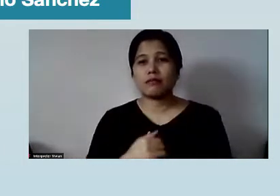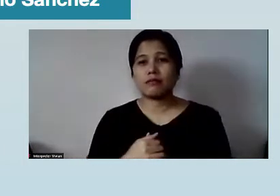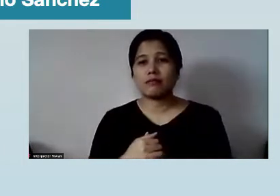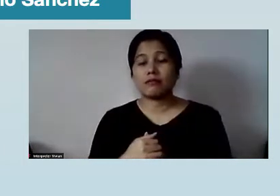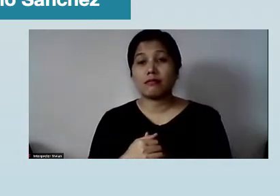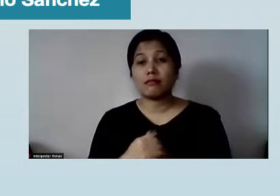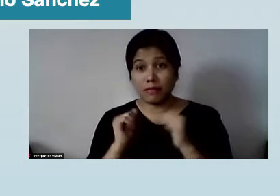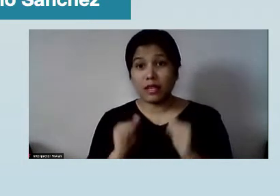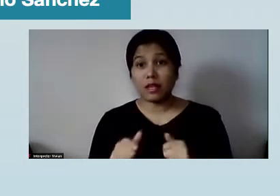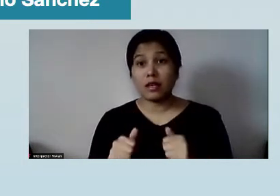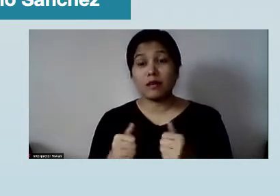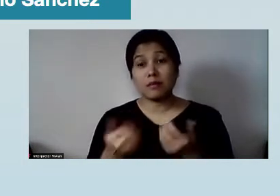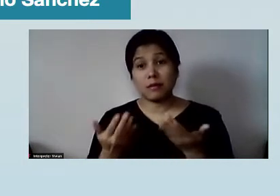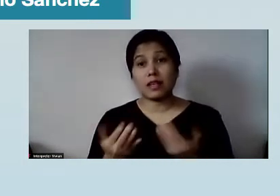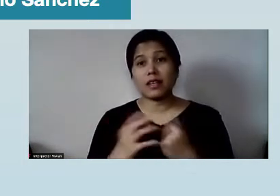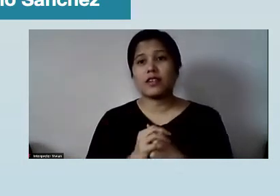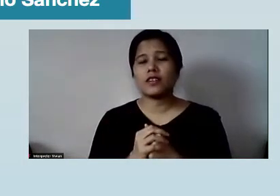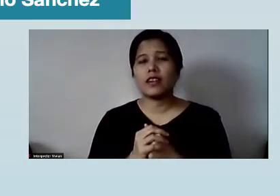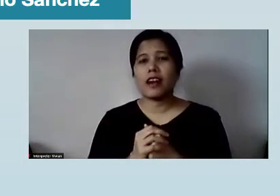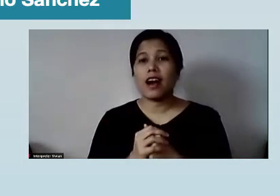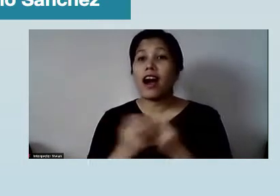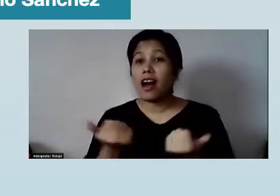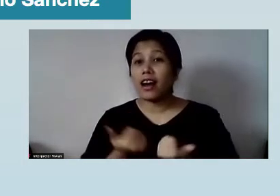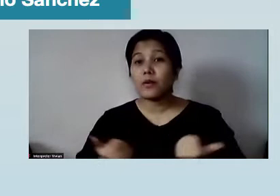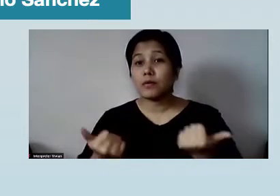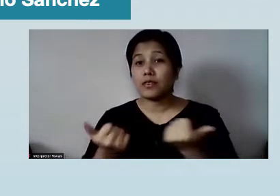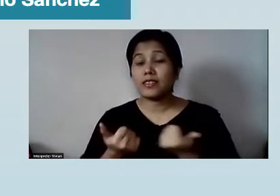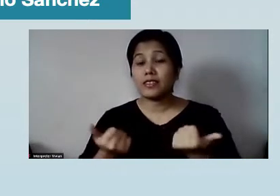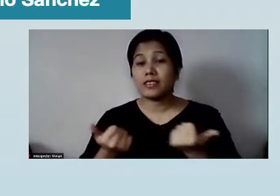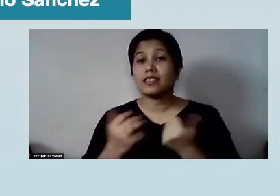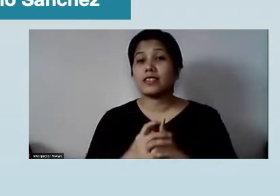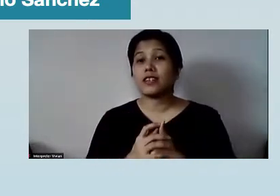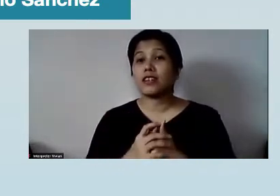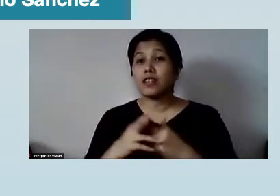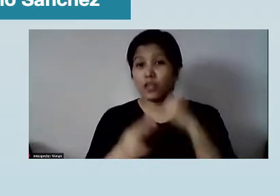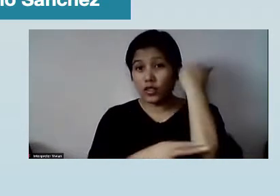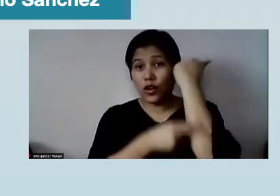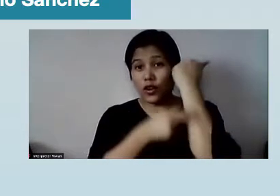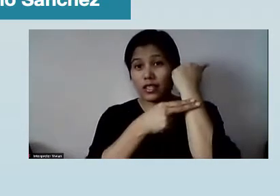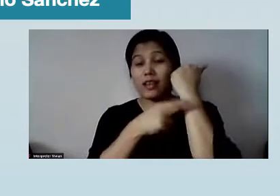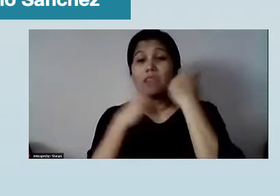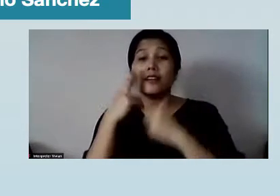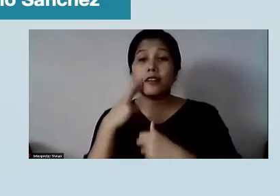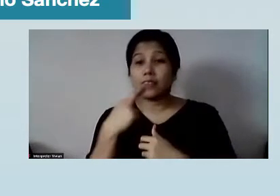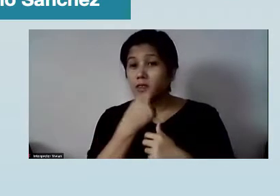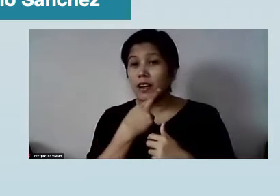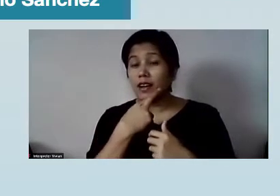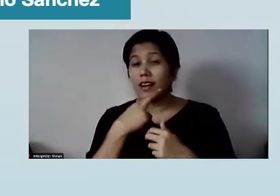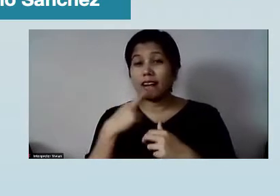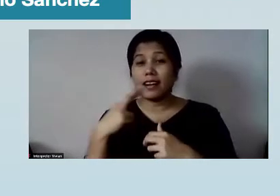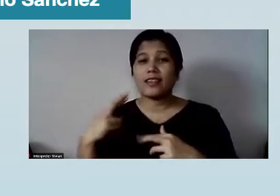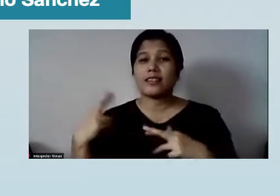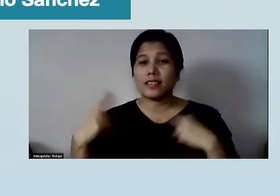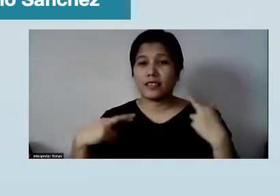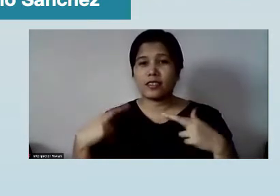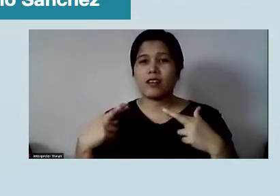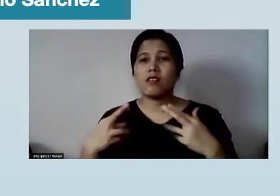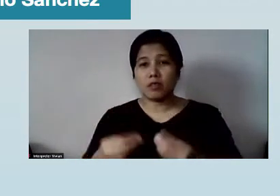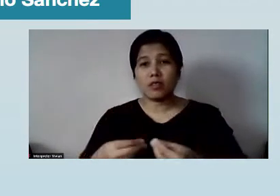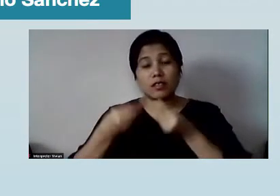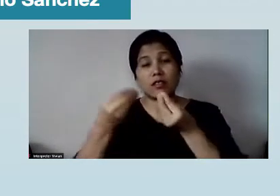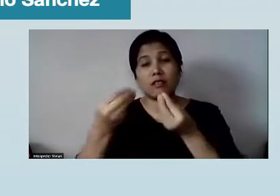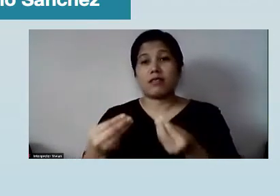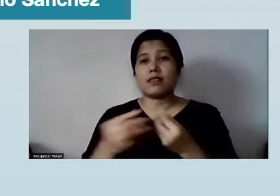nakaka-avail ba kayo dyan ng yung accommodation nyo pa lang, halimbawa sa hotel, sa restaurant, sa resorts, and then are you provided